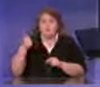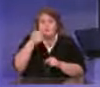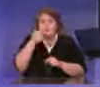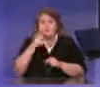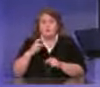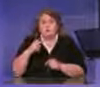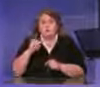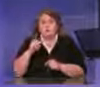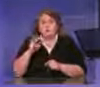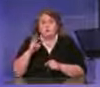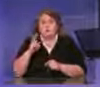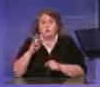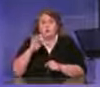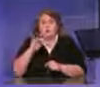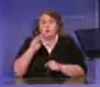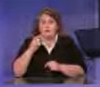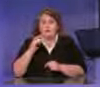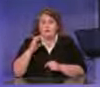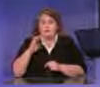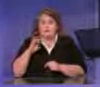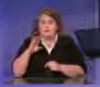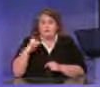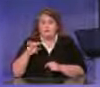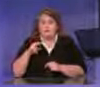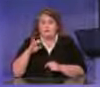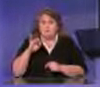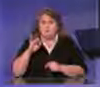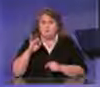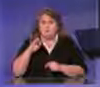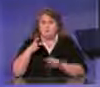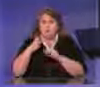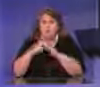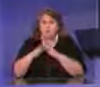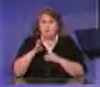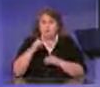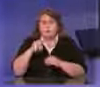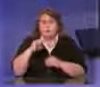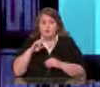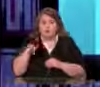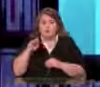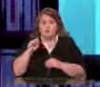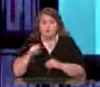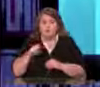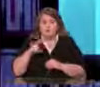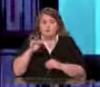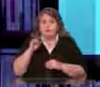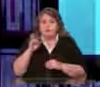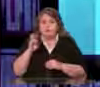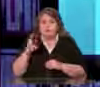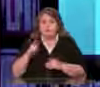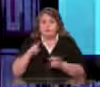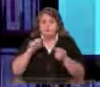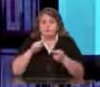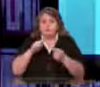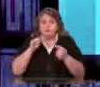признак. Рецессивный признак – это проявляющийся у гибрида признак, противоположный